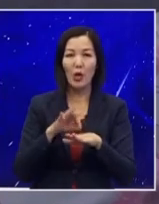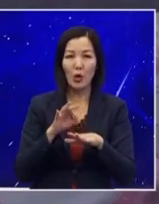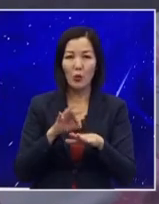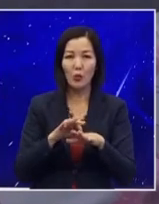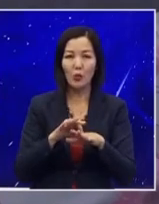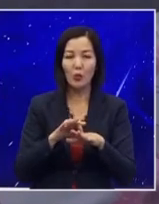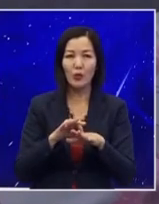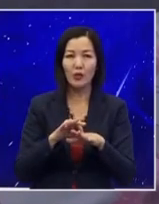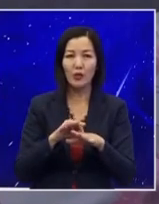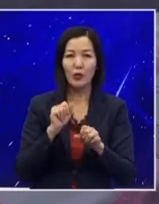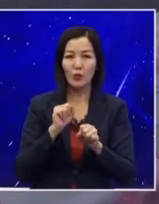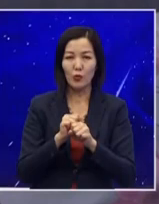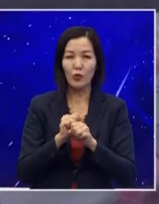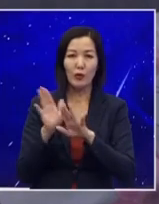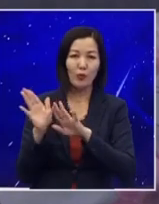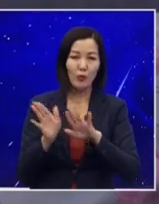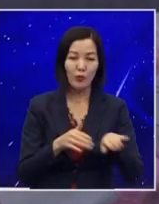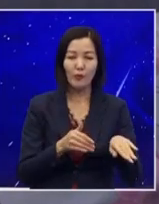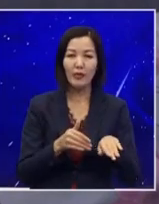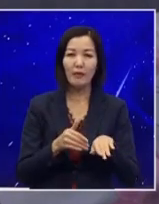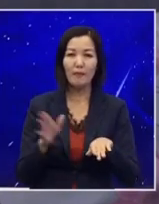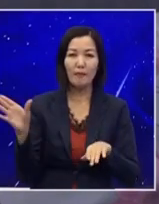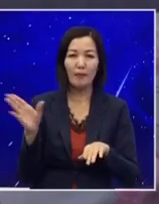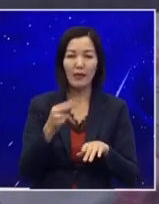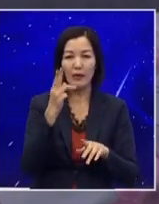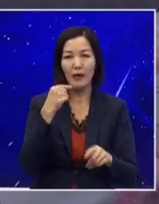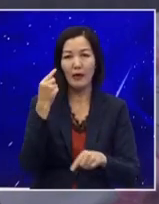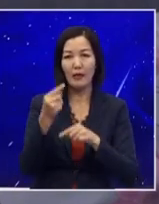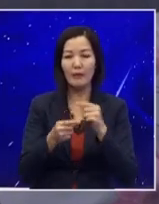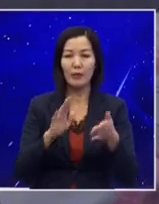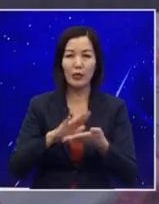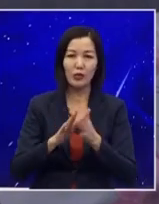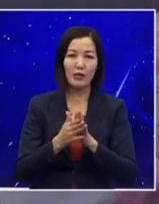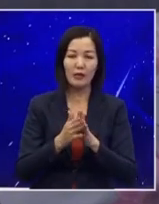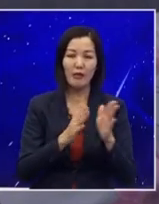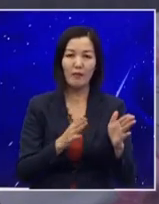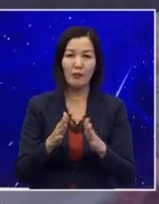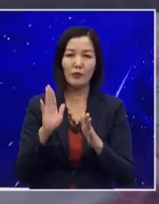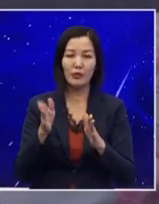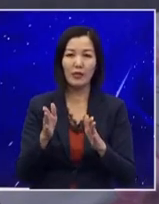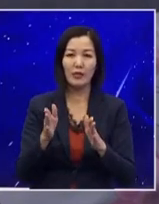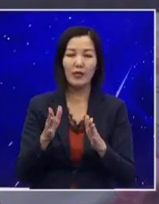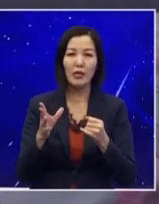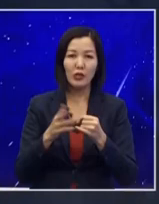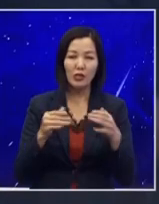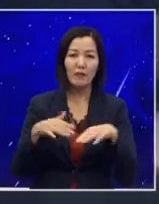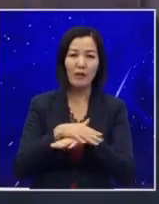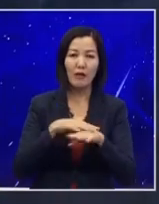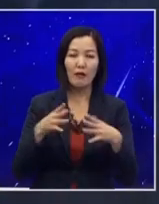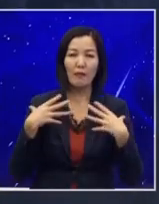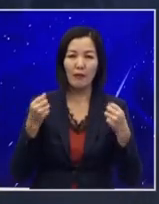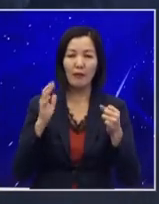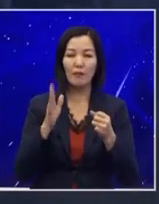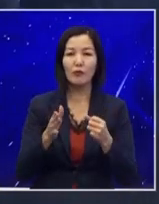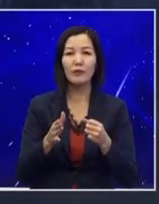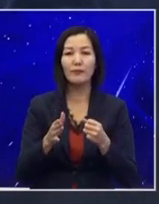айтқым кемейді, со ауру сұрқаудан аман боп, содан аттап өтіп кетейік, бүтіл қазақ елім аман болсын, жерім аман болсын. Үйлі болып